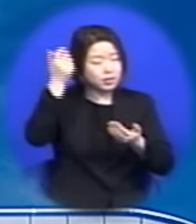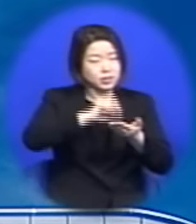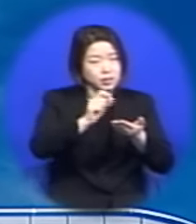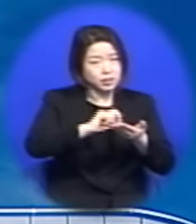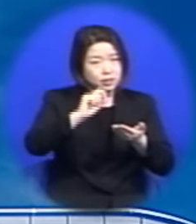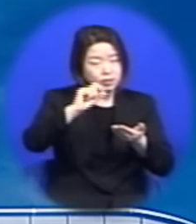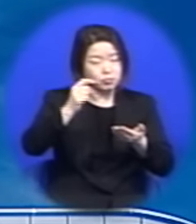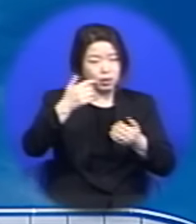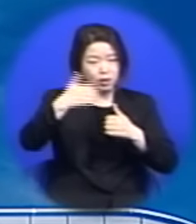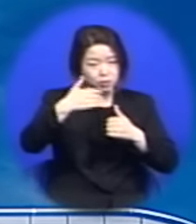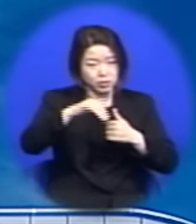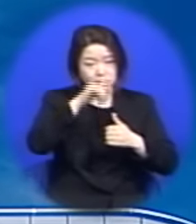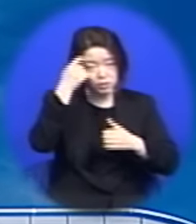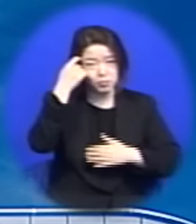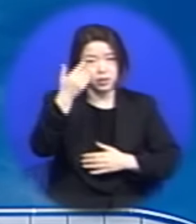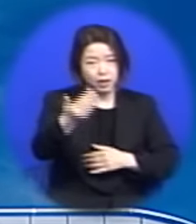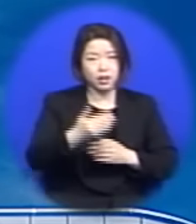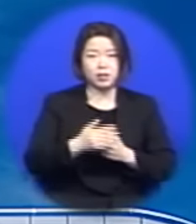모르시더라고요